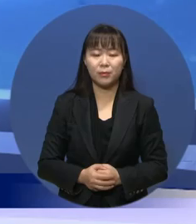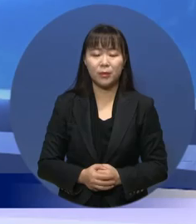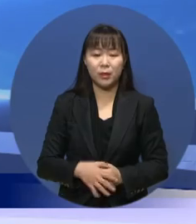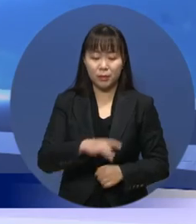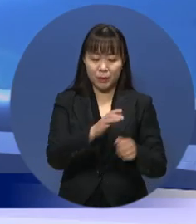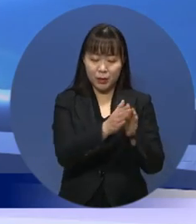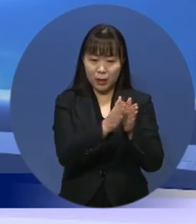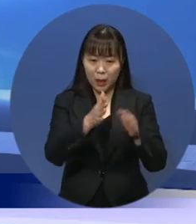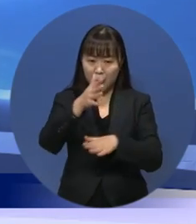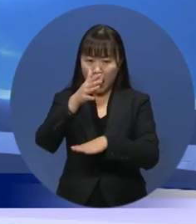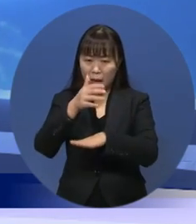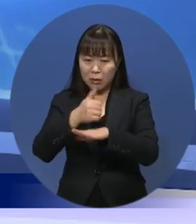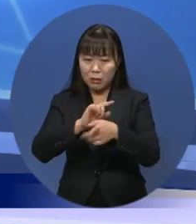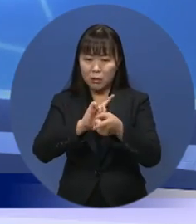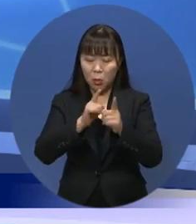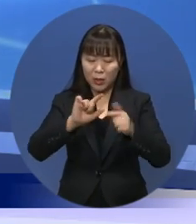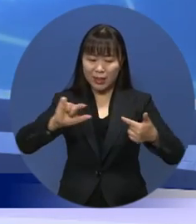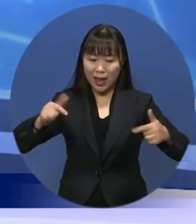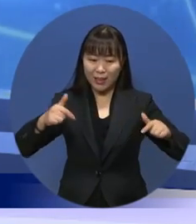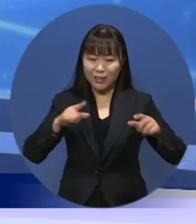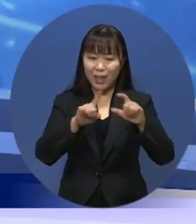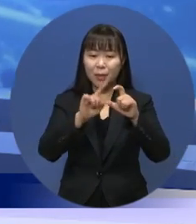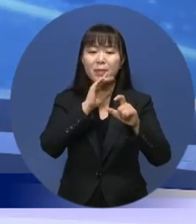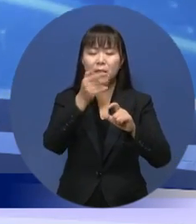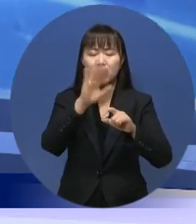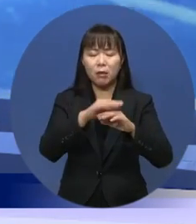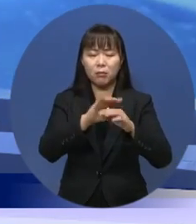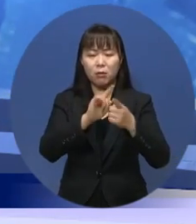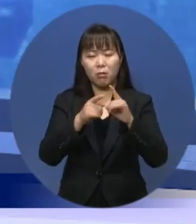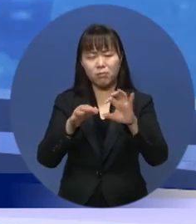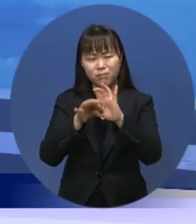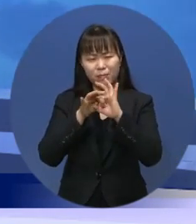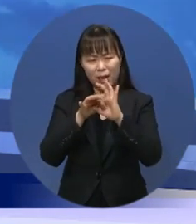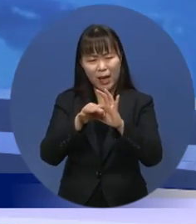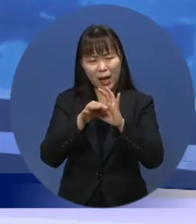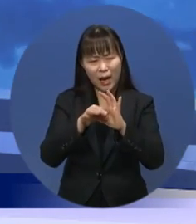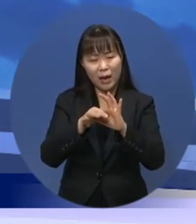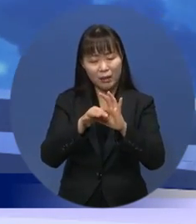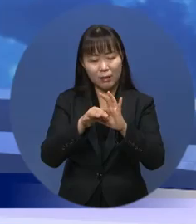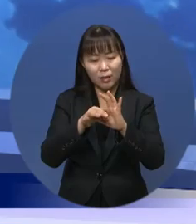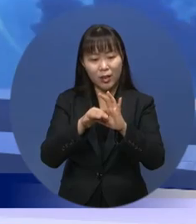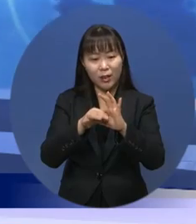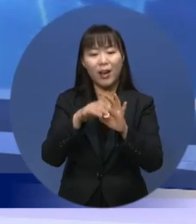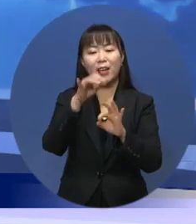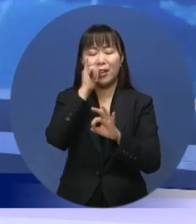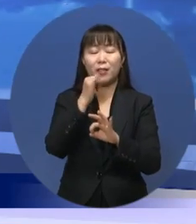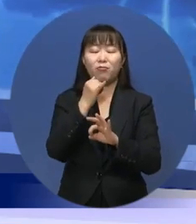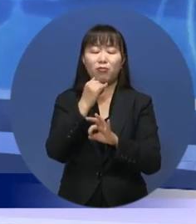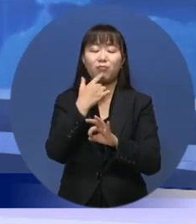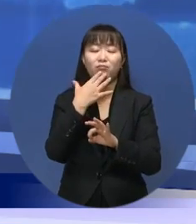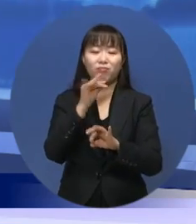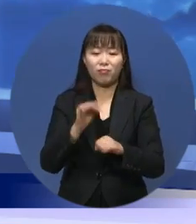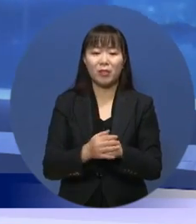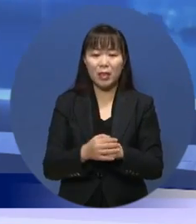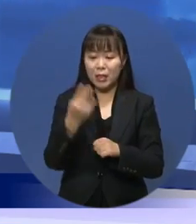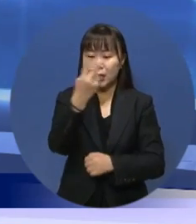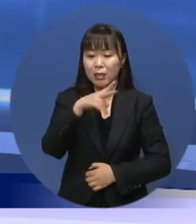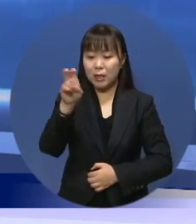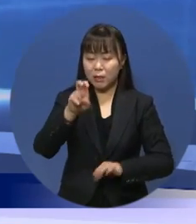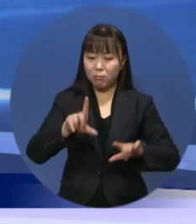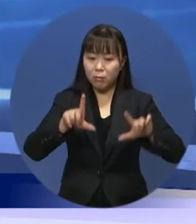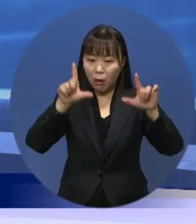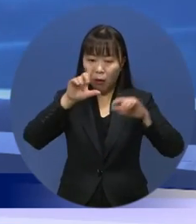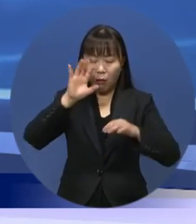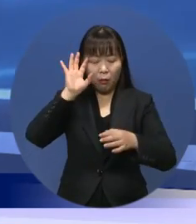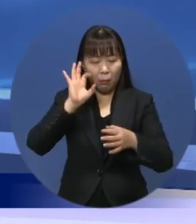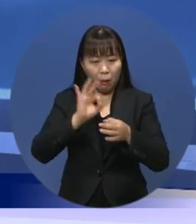시작과 끝은 상반되는 단어이지만 둘은 뗄 수 없는 상관관계를 지닌 말이기도 한데요. 2020년은 예상치